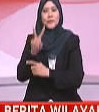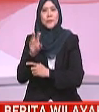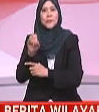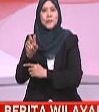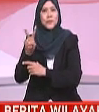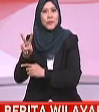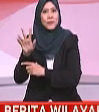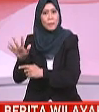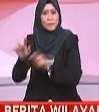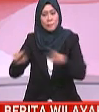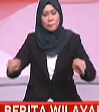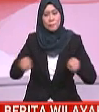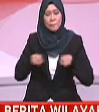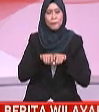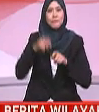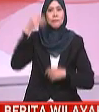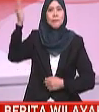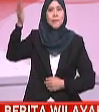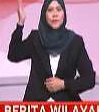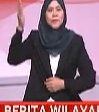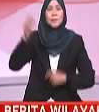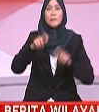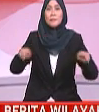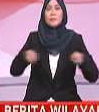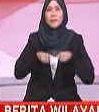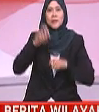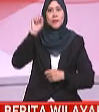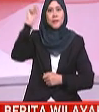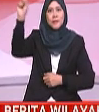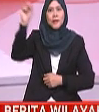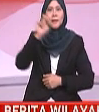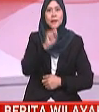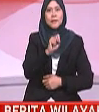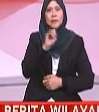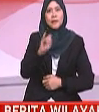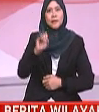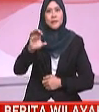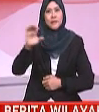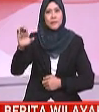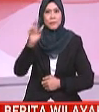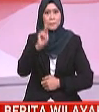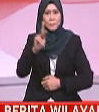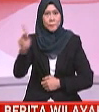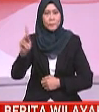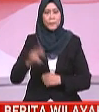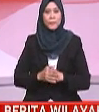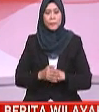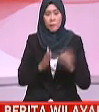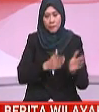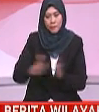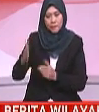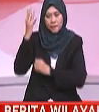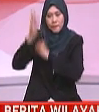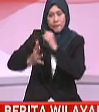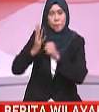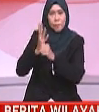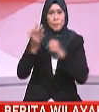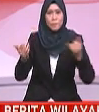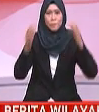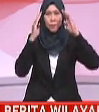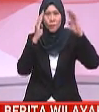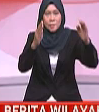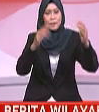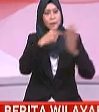2025 bertempat di Pusat Konvensyen Antarabangsa Sabah SICC Kota Kinabalu. Pelan 5 tahun ini memfokuskan